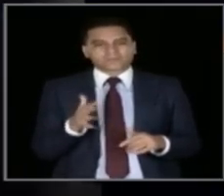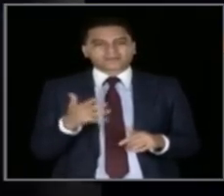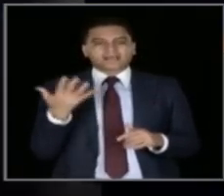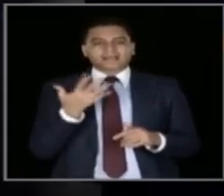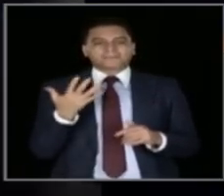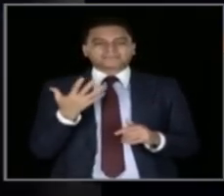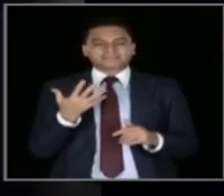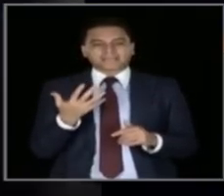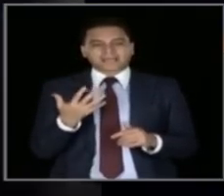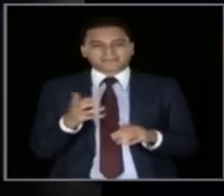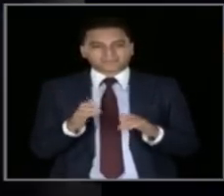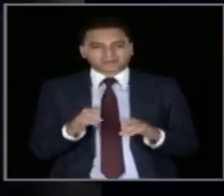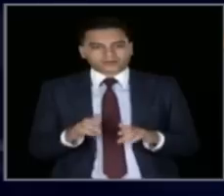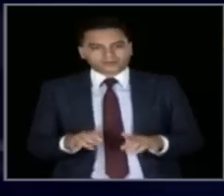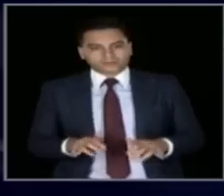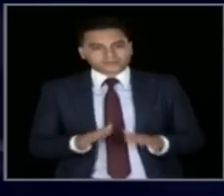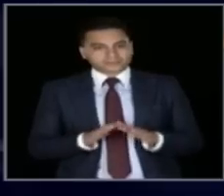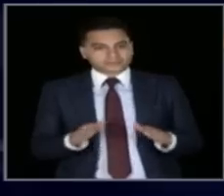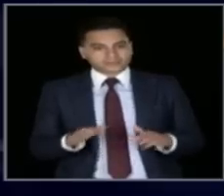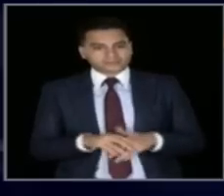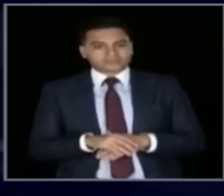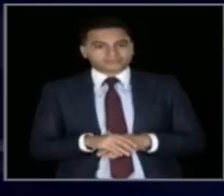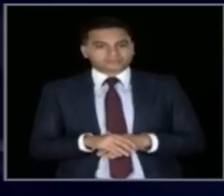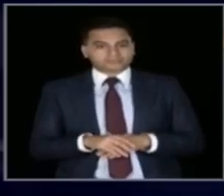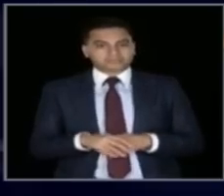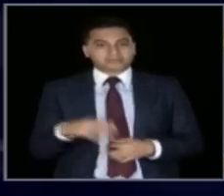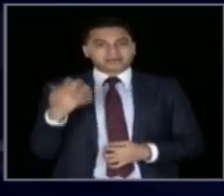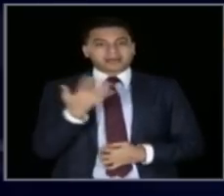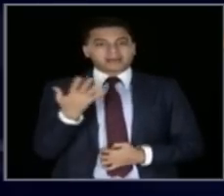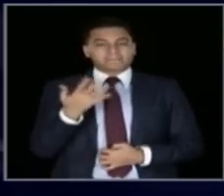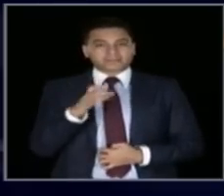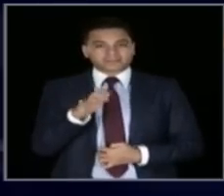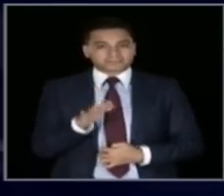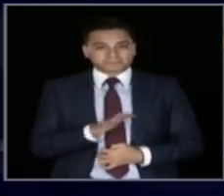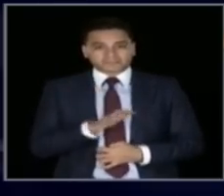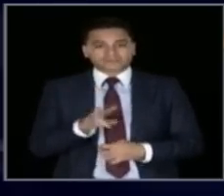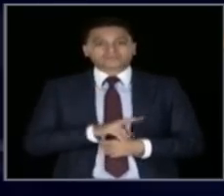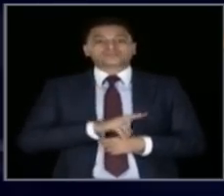5 ايام كتابه بس. 5 ايام كتابه بس.